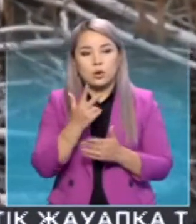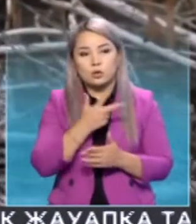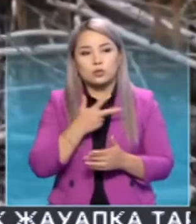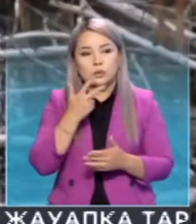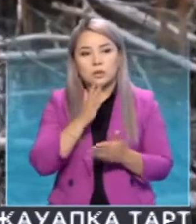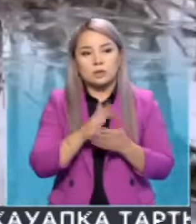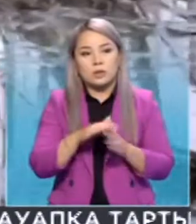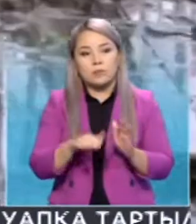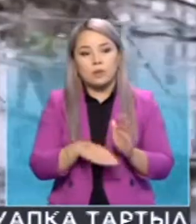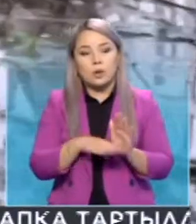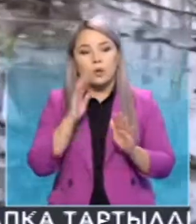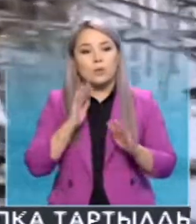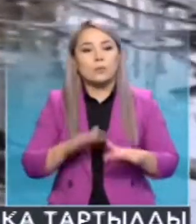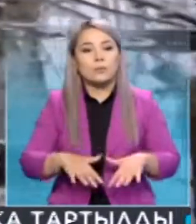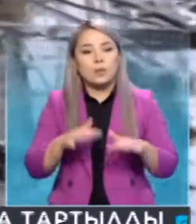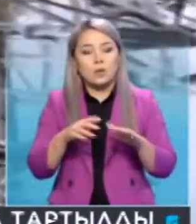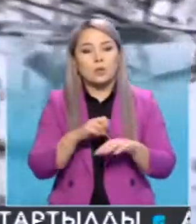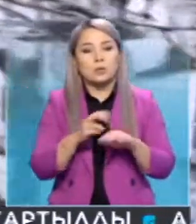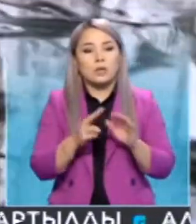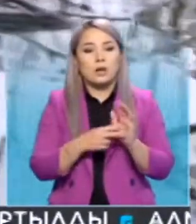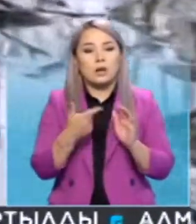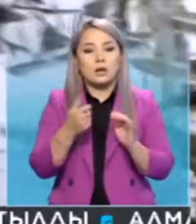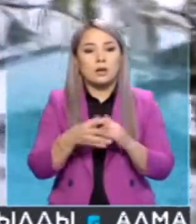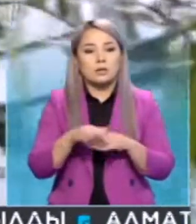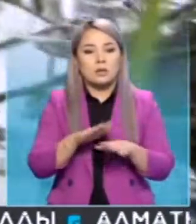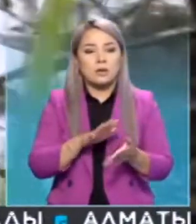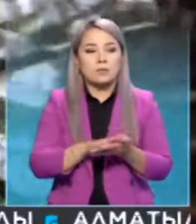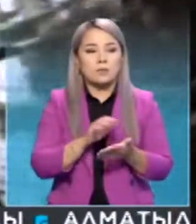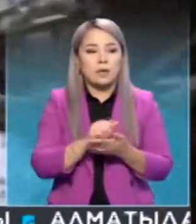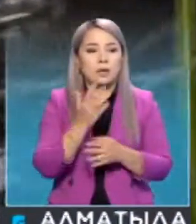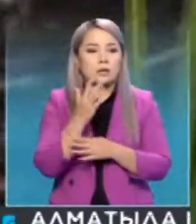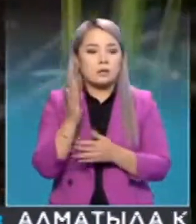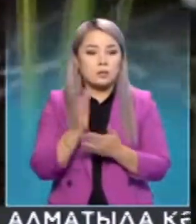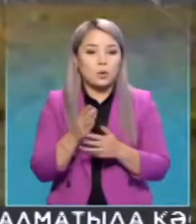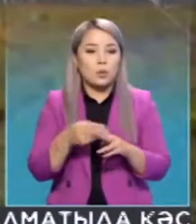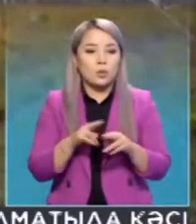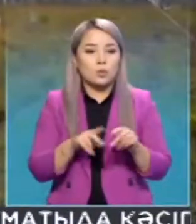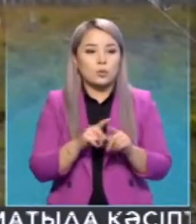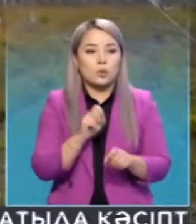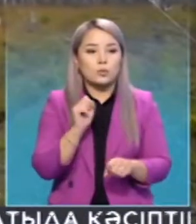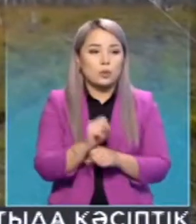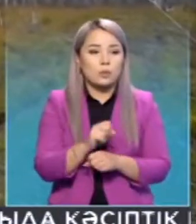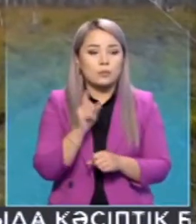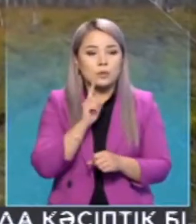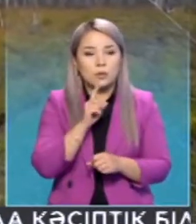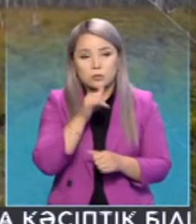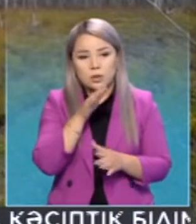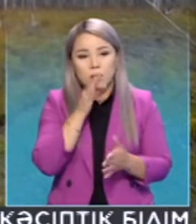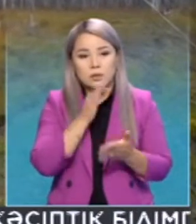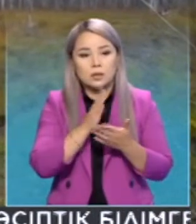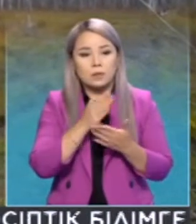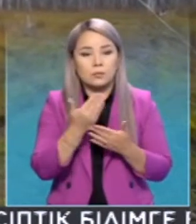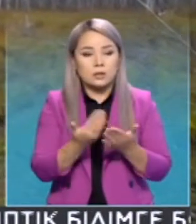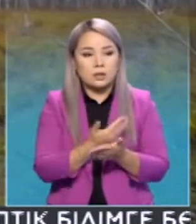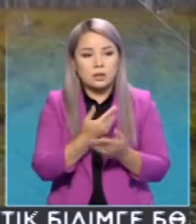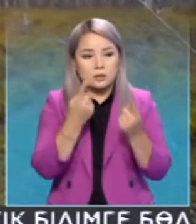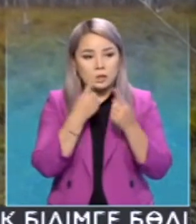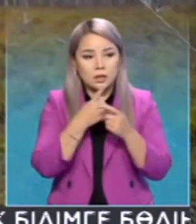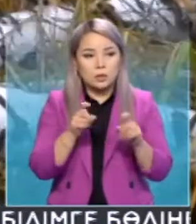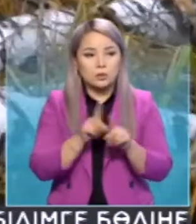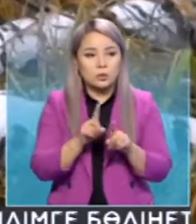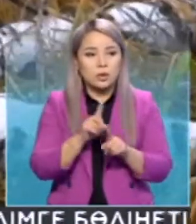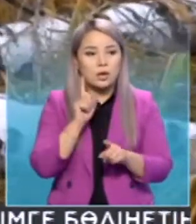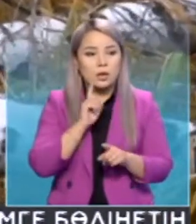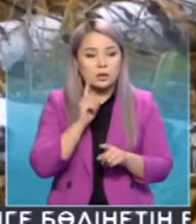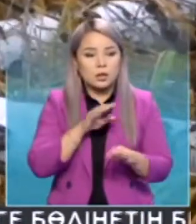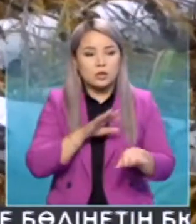жерасты суларының көтерілуінен 17 мың гектар алқап қайың шіріп кетті. Бұл үрдісті қолмен тоқтату әзірге мүмкін емес деген құзырлы органдар